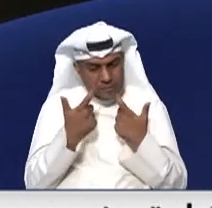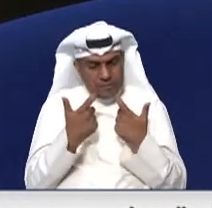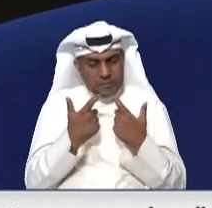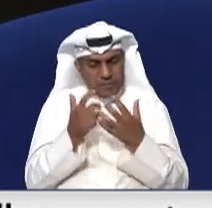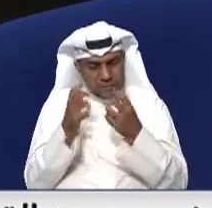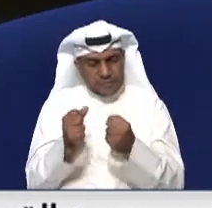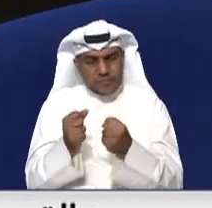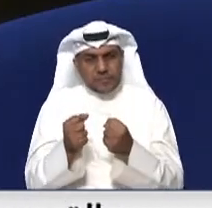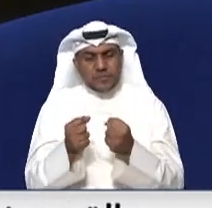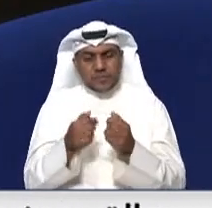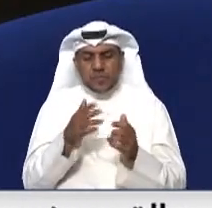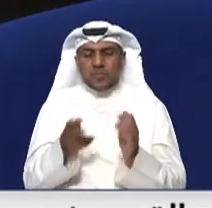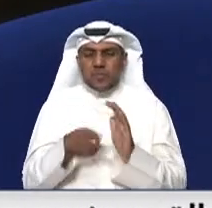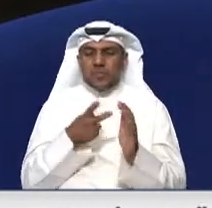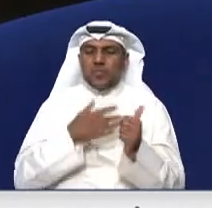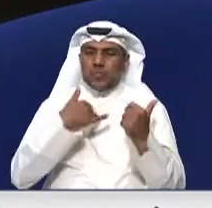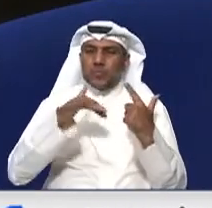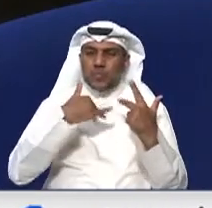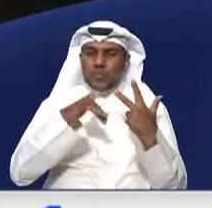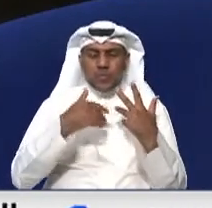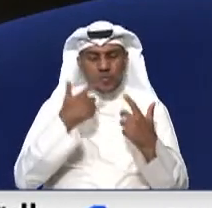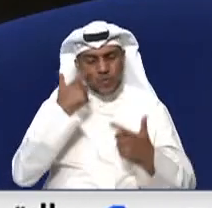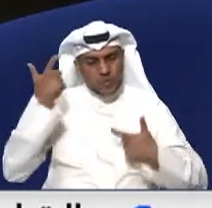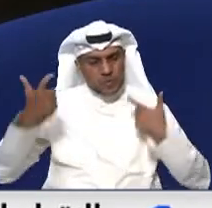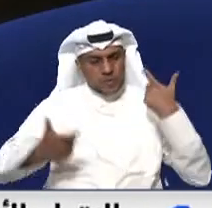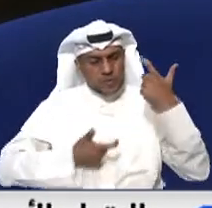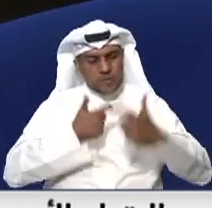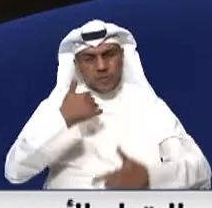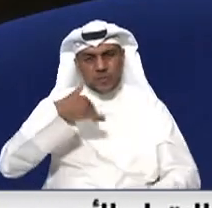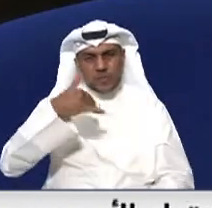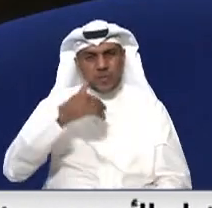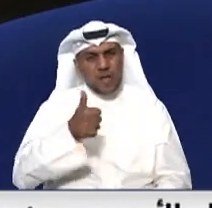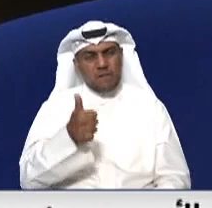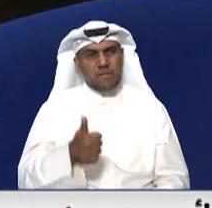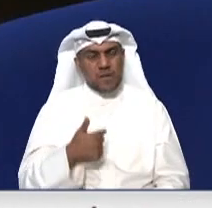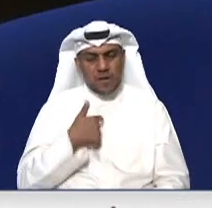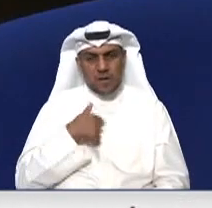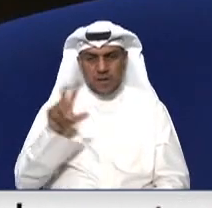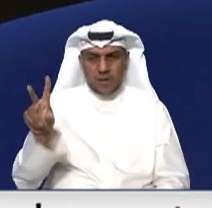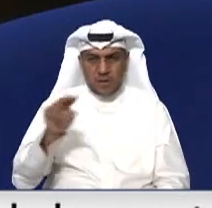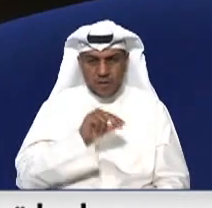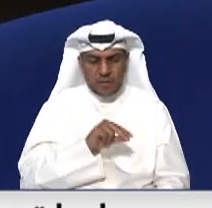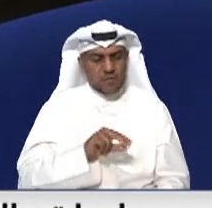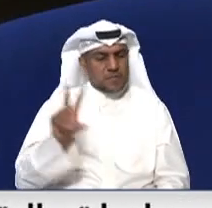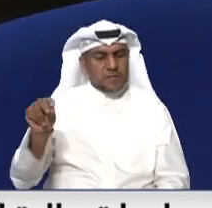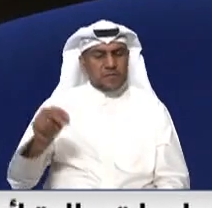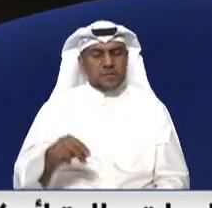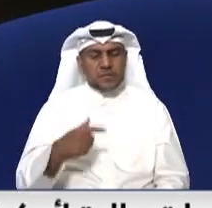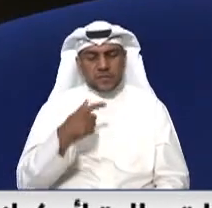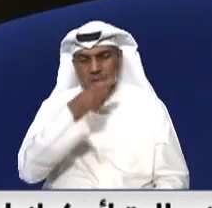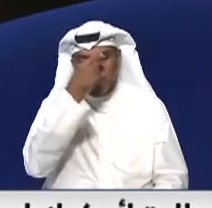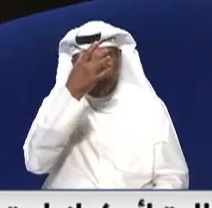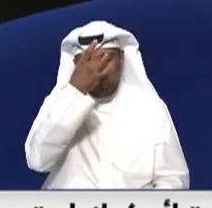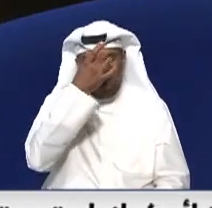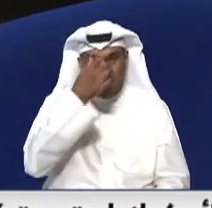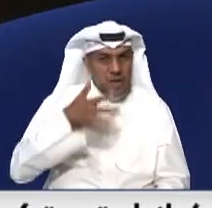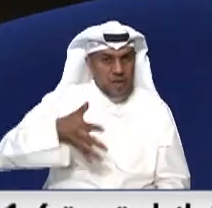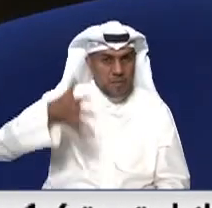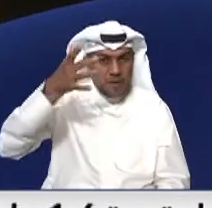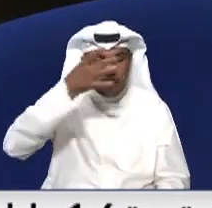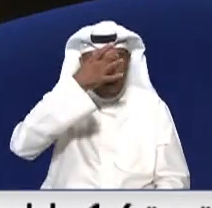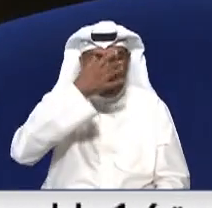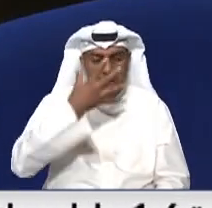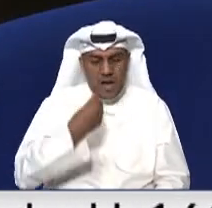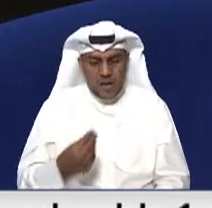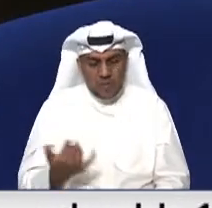فيه مراجعتهم اول باول وفحوصاتهم اول باول مثل ما احنا نراجع ونفحص لنفسنا اذا مرضنا الطفل